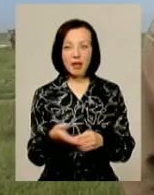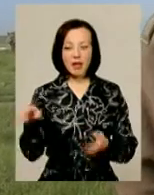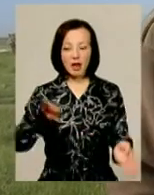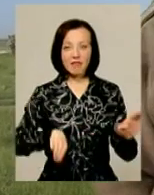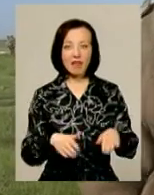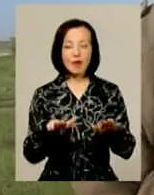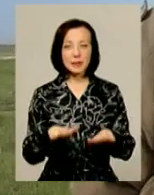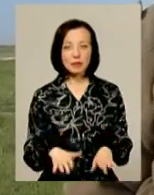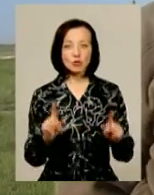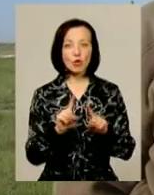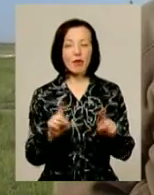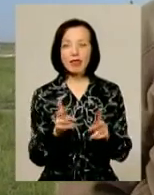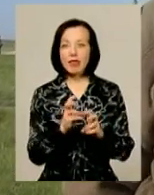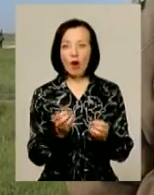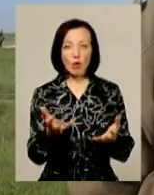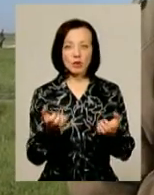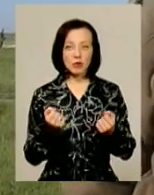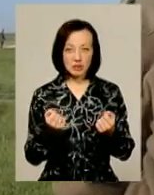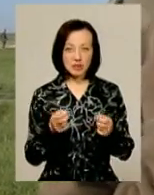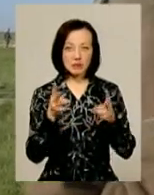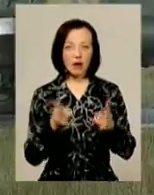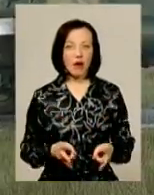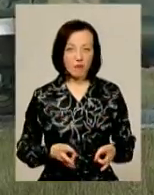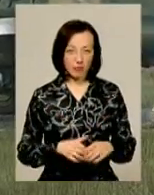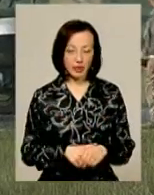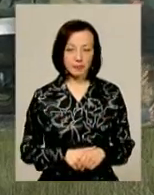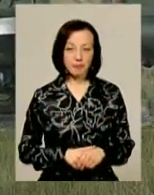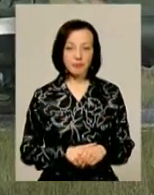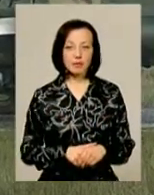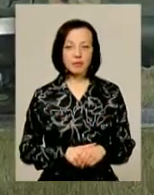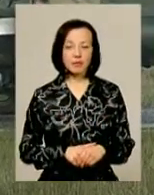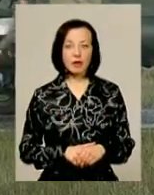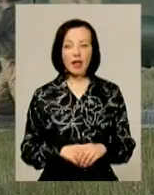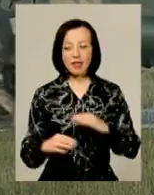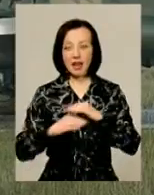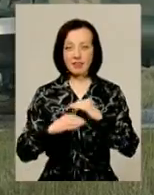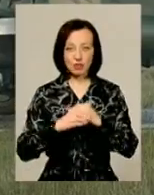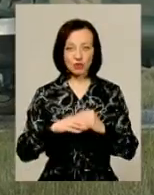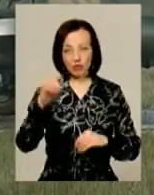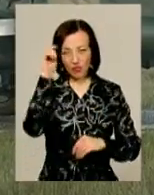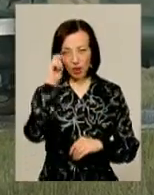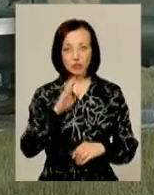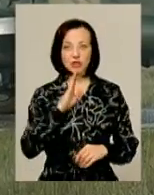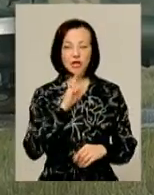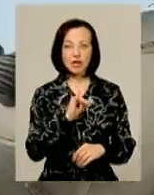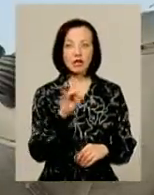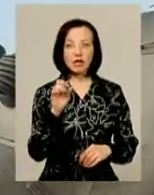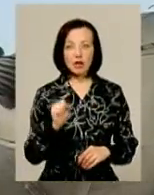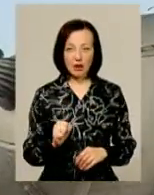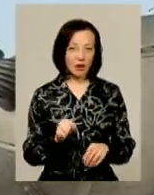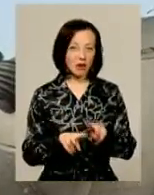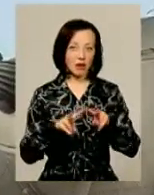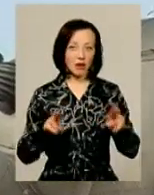місцевості, даби не отримати травму. На рівних із чоловіками і жінки. Ірина Парігіна дасть